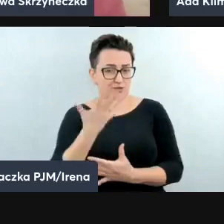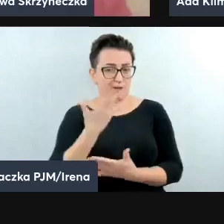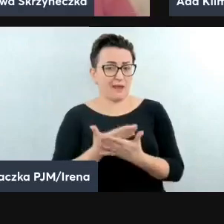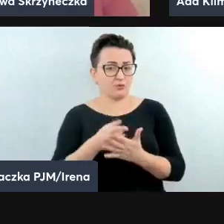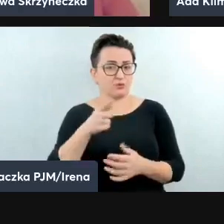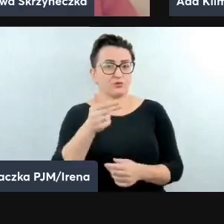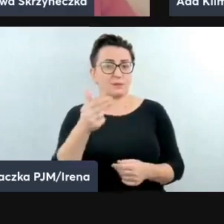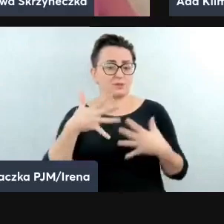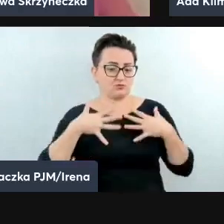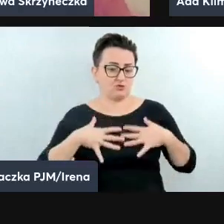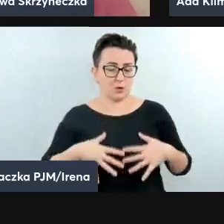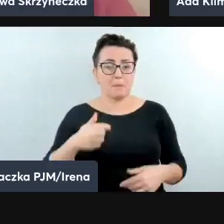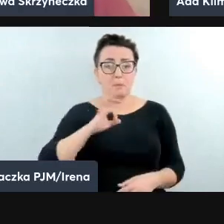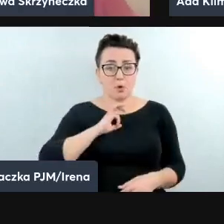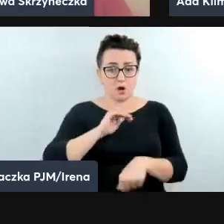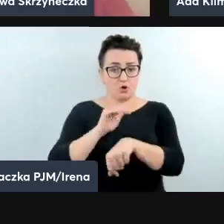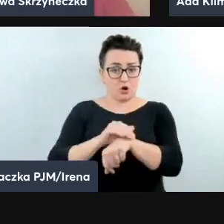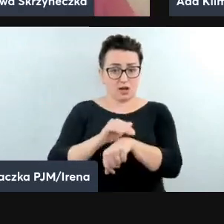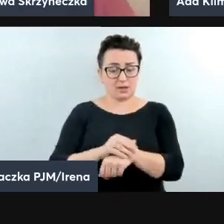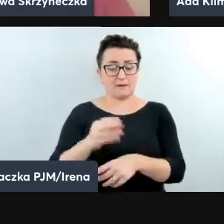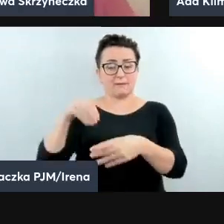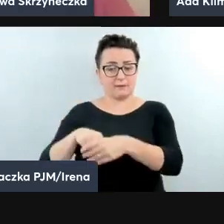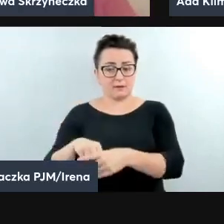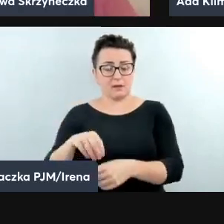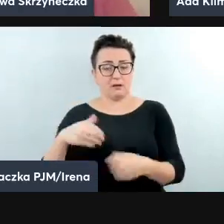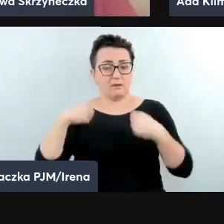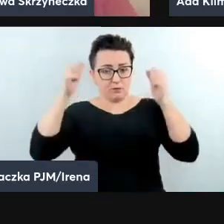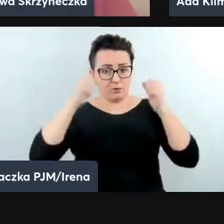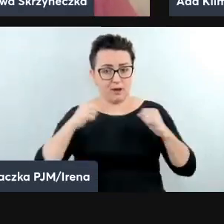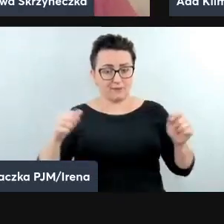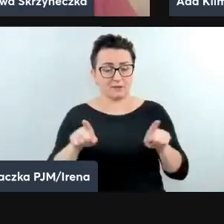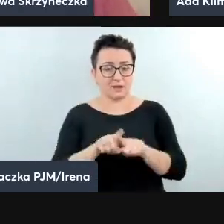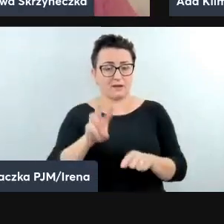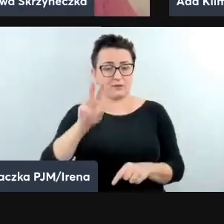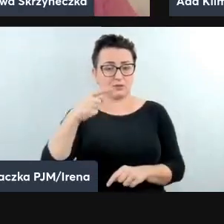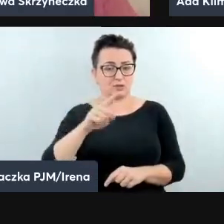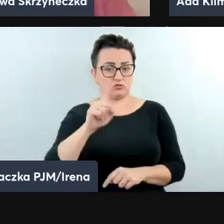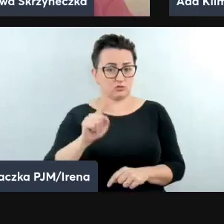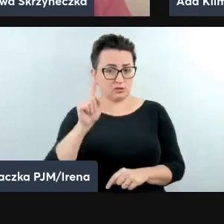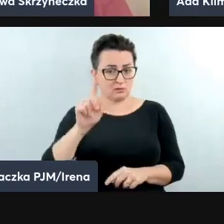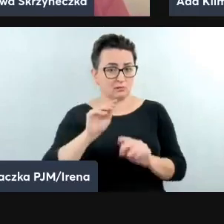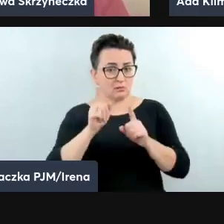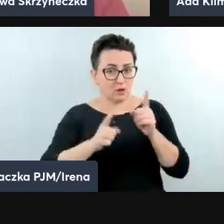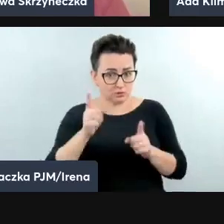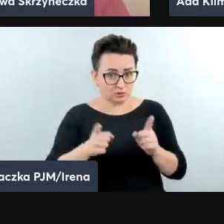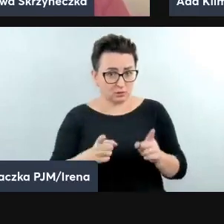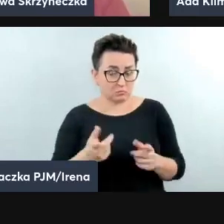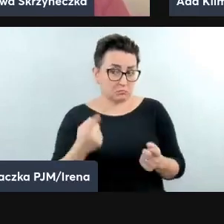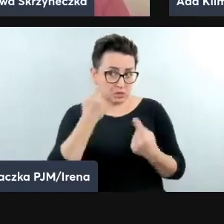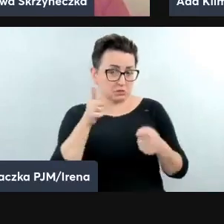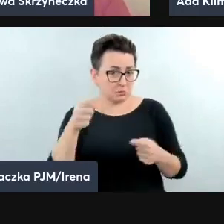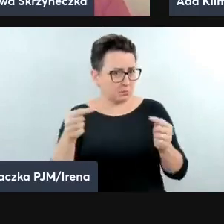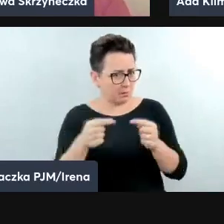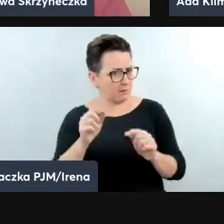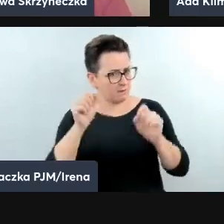jednocześnie WF-istką i nauczycielką WDŻ-u i właściwie mogłaby być tam też taka przestrzeń, nie? Gdyby nauczyciel, nauczycielka się czuli jakoś tam